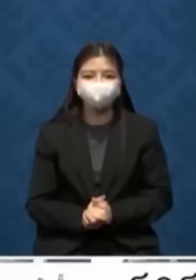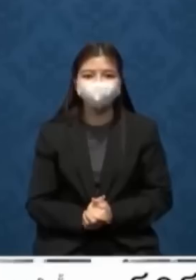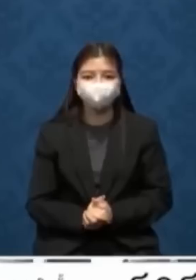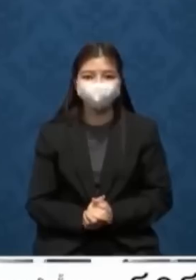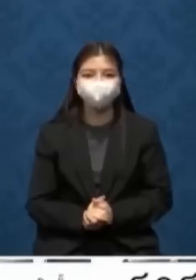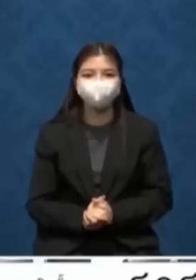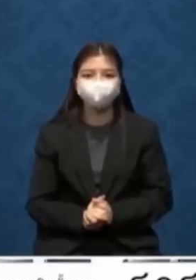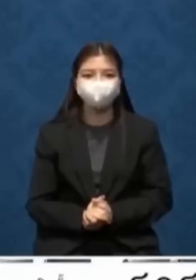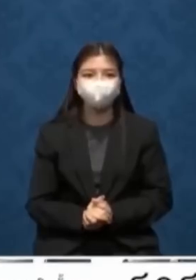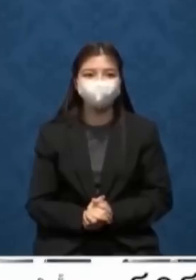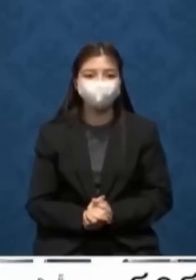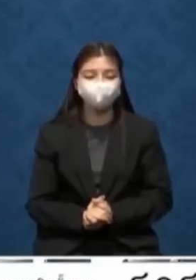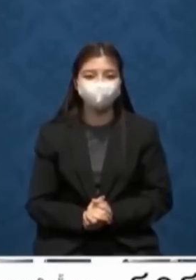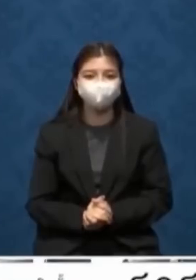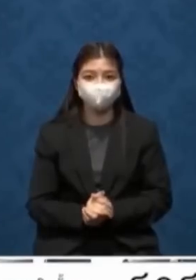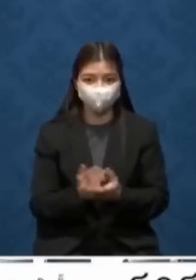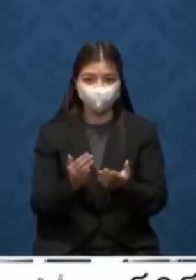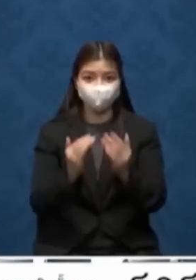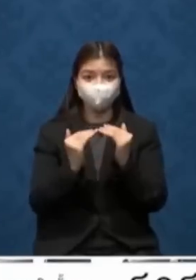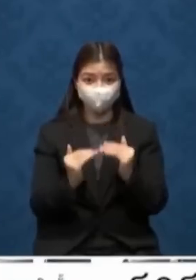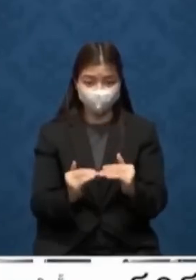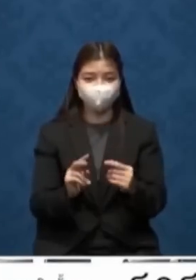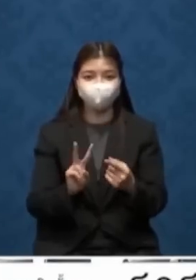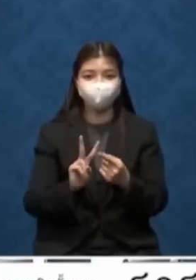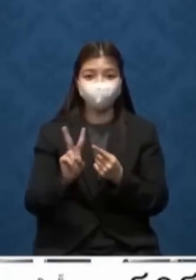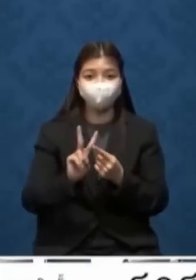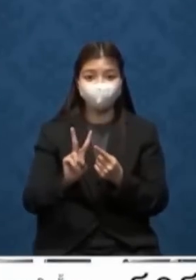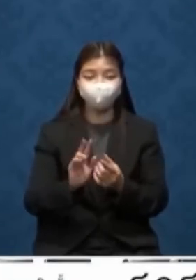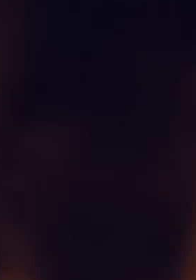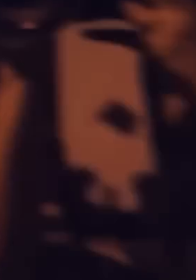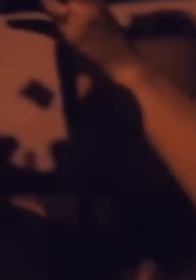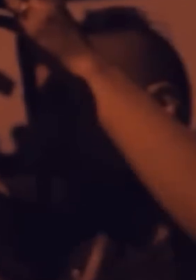นสองท่านต่อไปนี้นะครับ